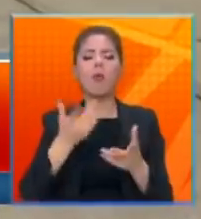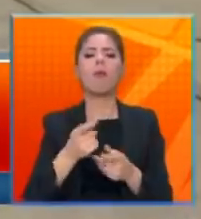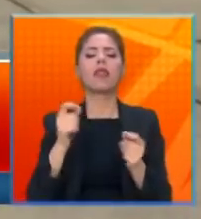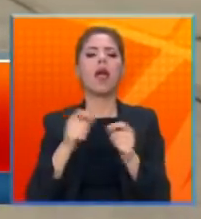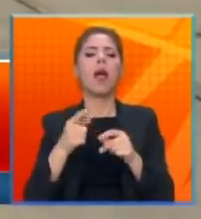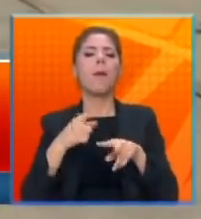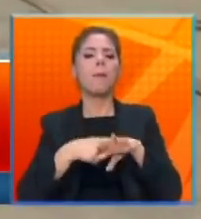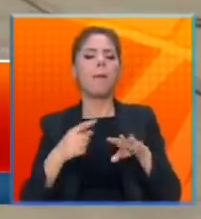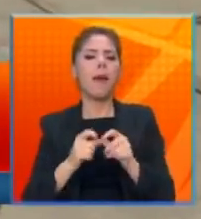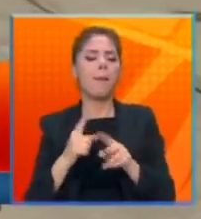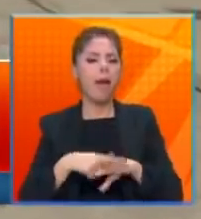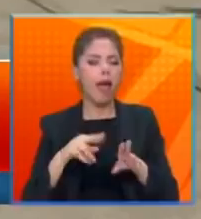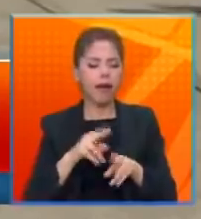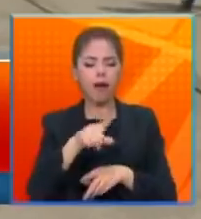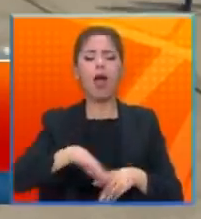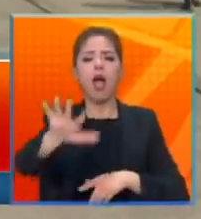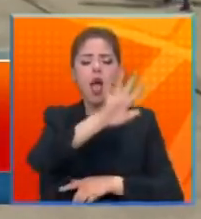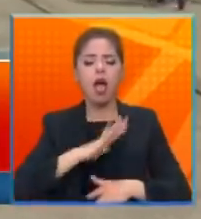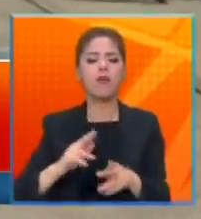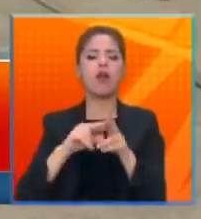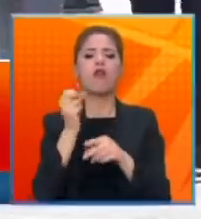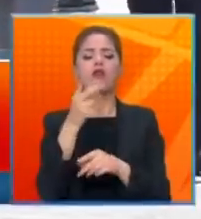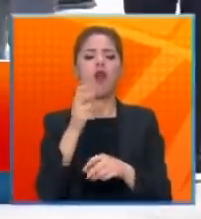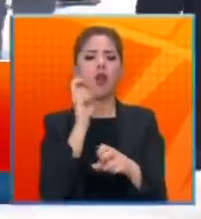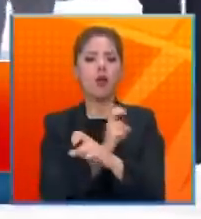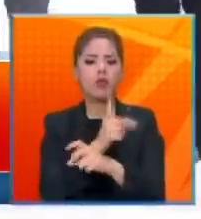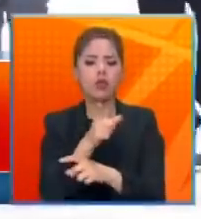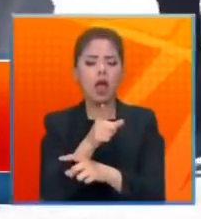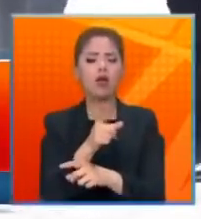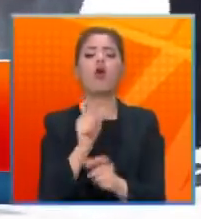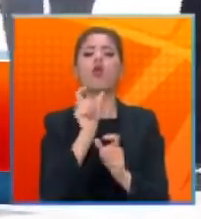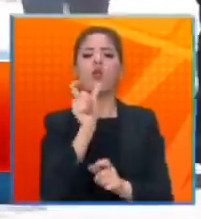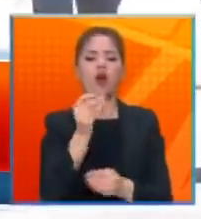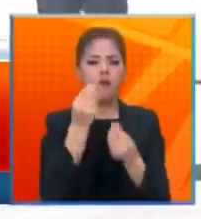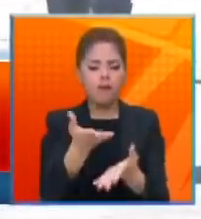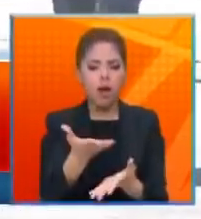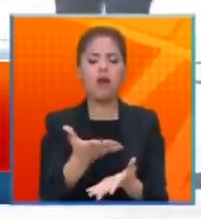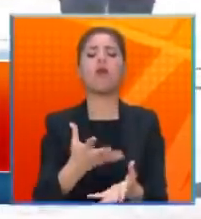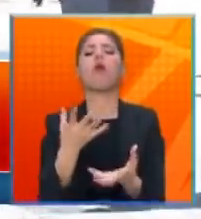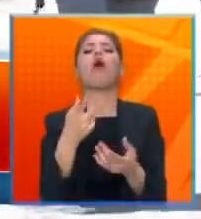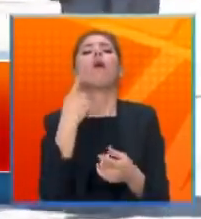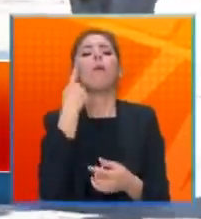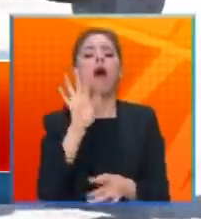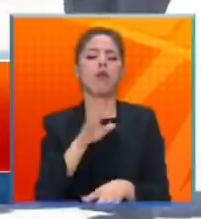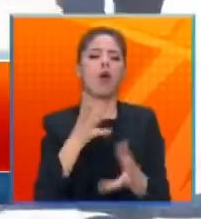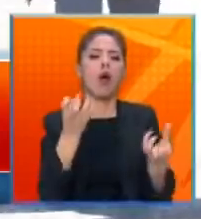İstanbul'un tüm sahilleri ve ormanlık alanları koronavirüs tehdidine uyarılara rağmen doldu, taştı.